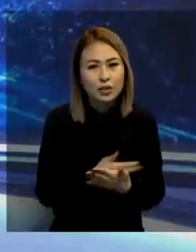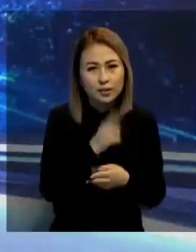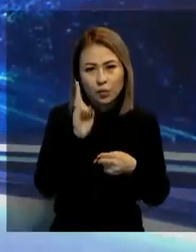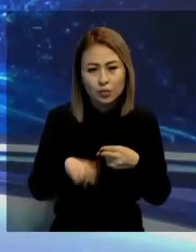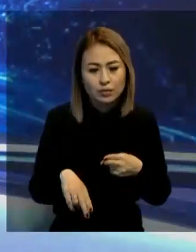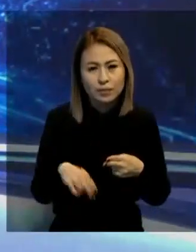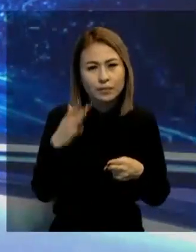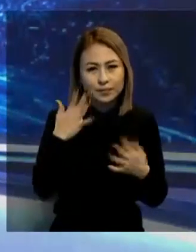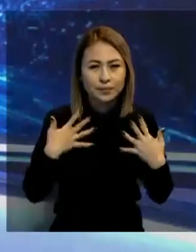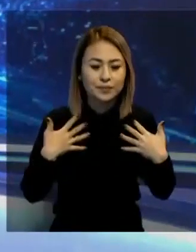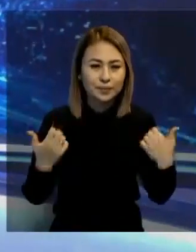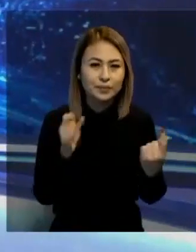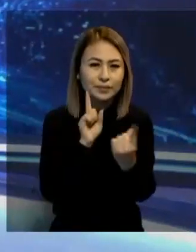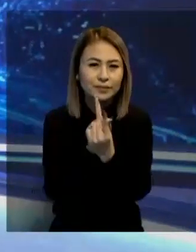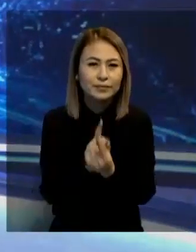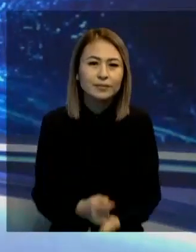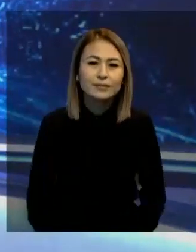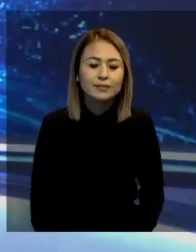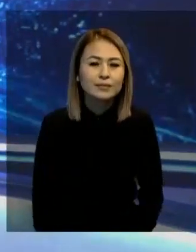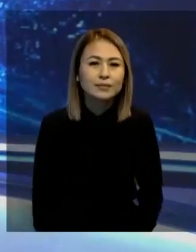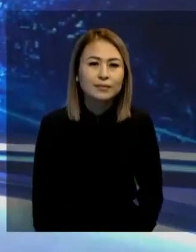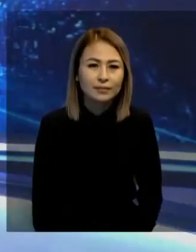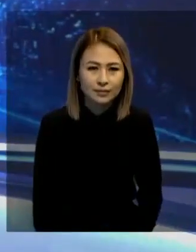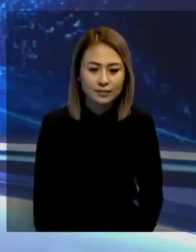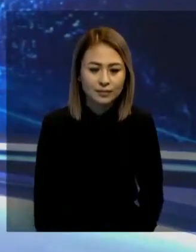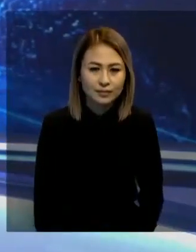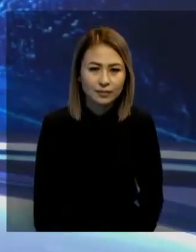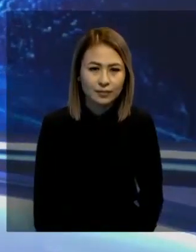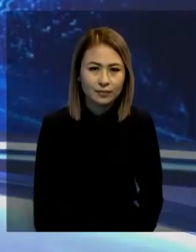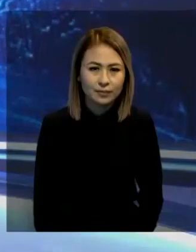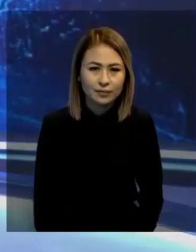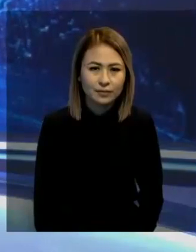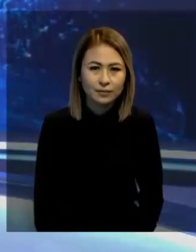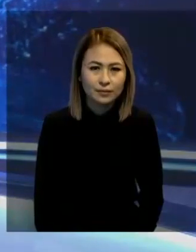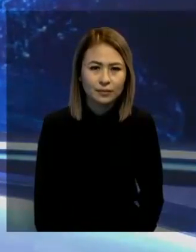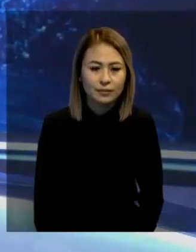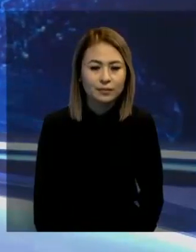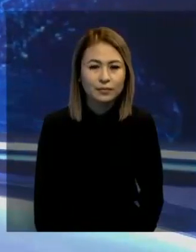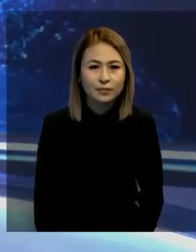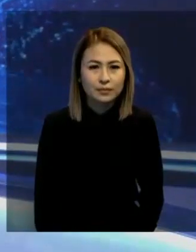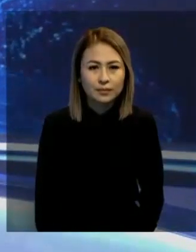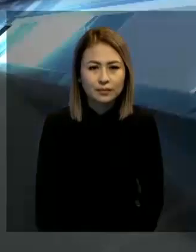Әріптестерімізбен дайындаған жаңалықтар легі әзірге осындай. Келесі эфирде кездескенше бас ақпараттық арна қосулы болсын.